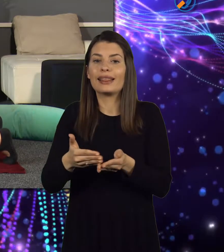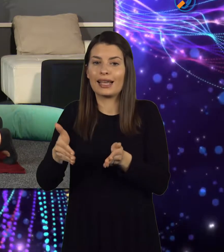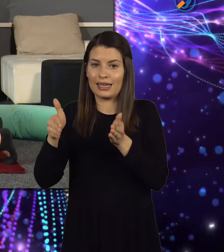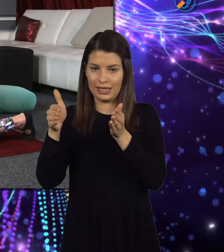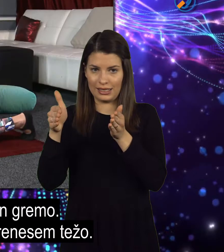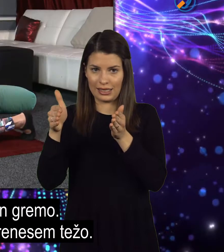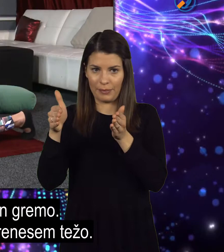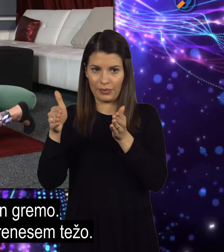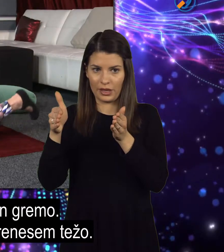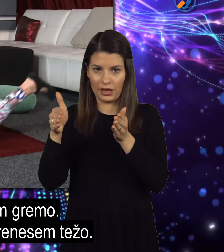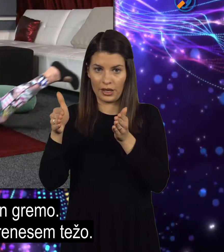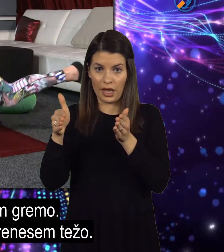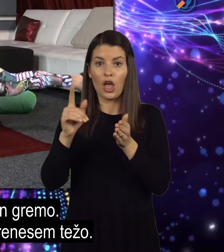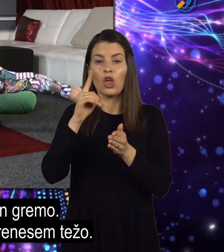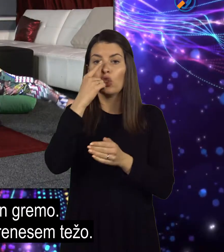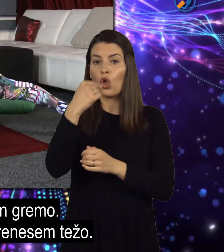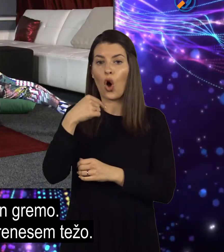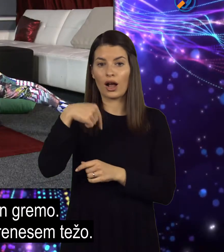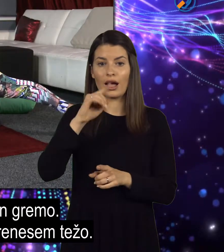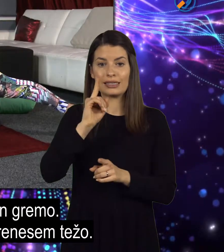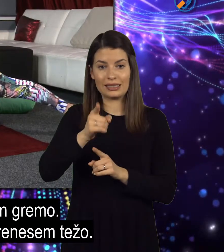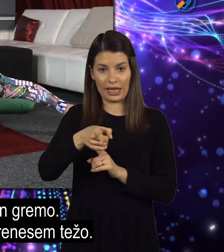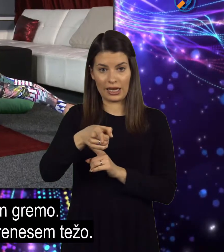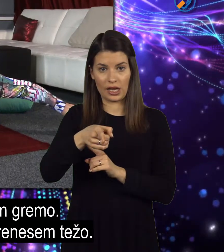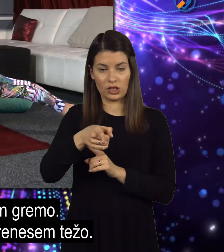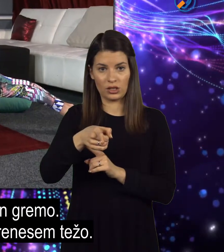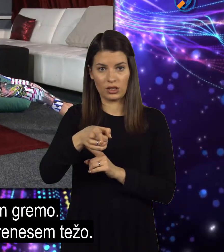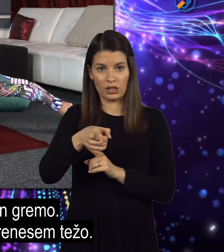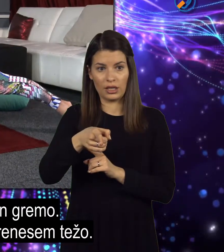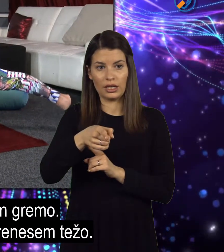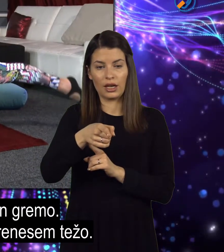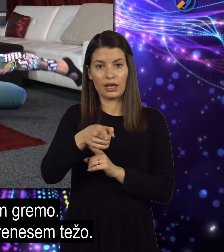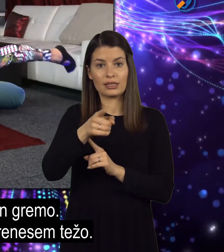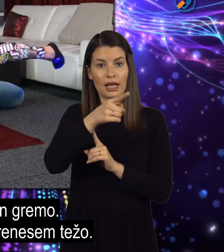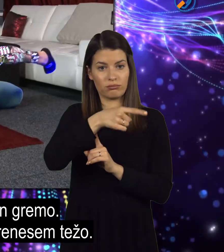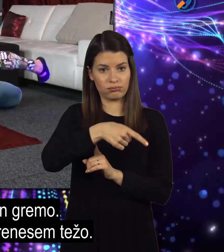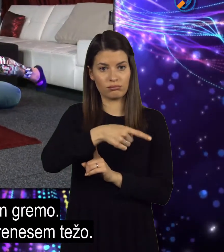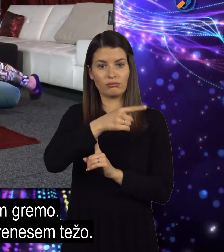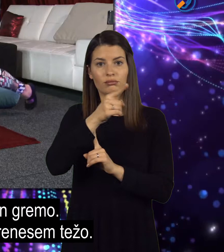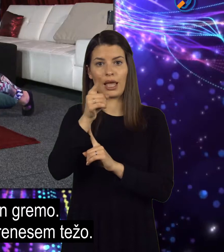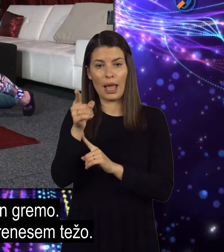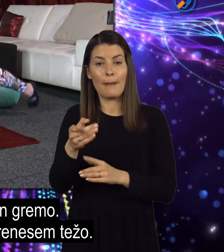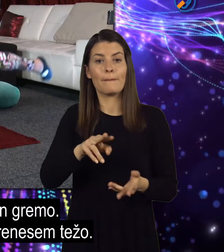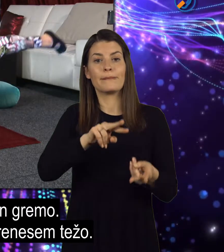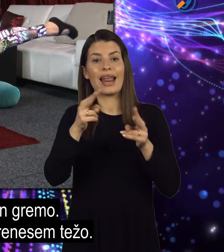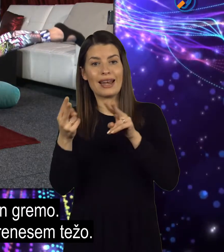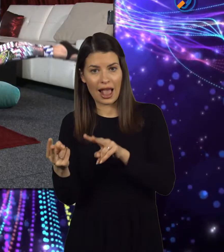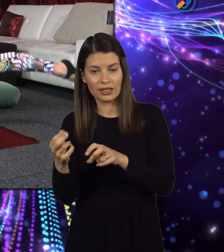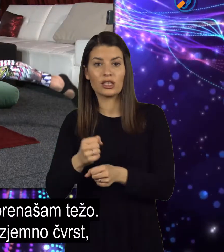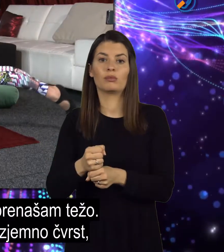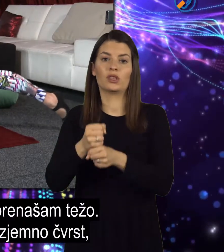čvrst. Stegneš nogo in gremo. Stisnem zadnjico, prenesem